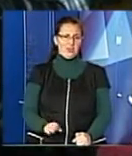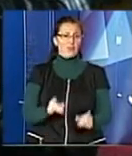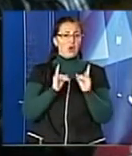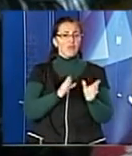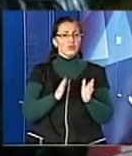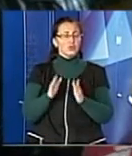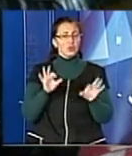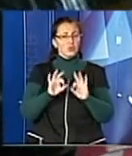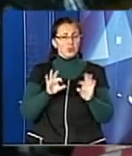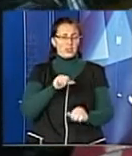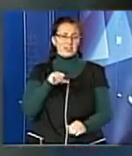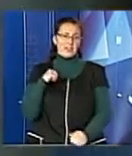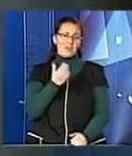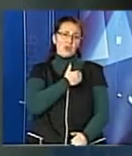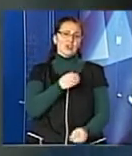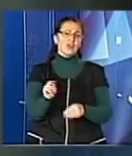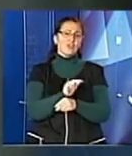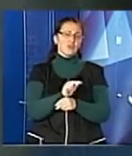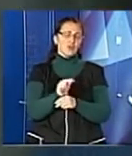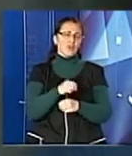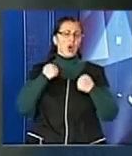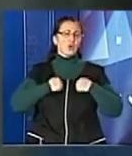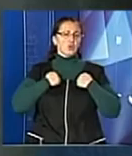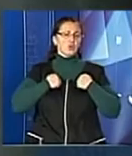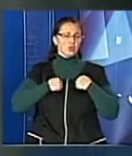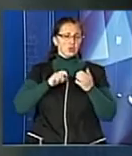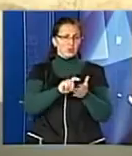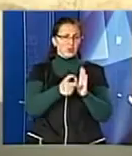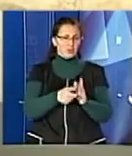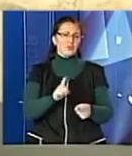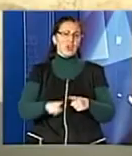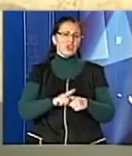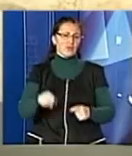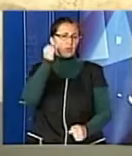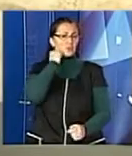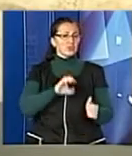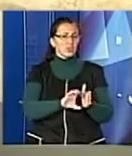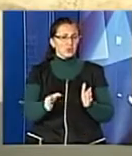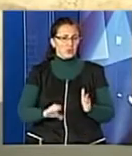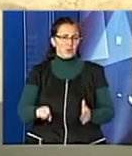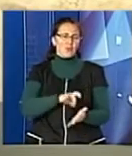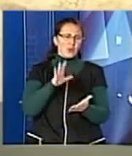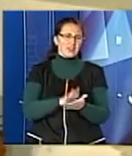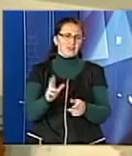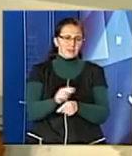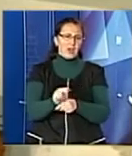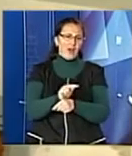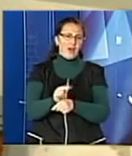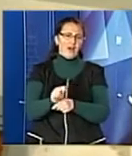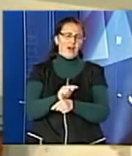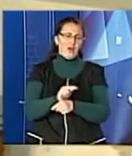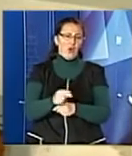гуртожитку пояснюють, самі хотіли відремонтувати душові приміщення якомога швидше, адже старі труби постійно доводилося ремонтувати, та кошти на